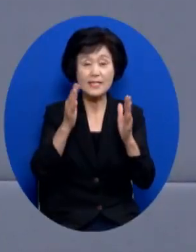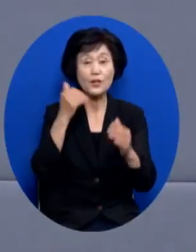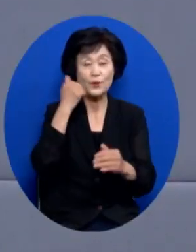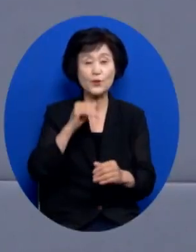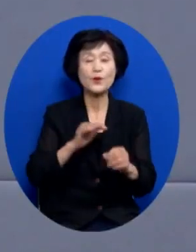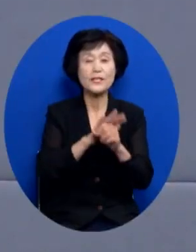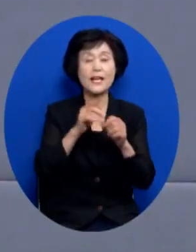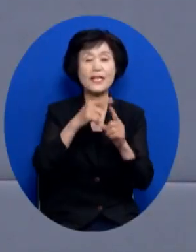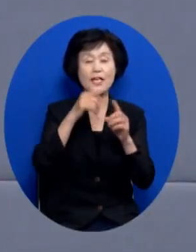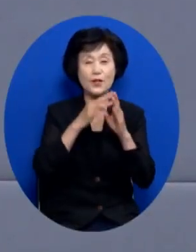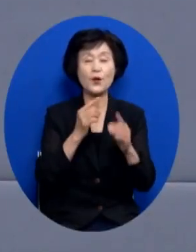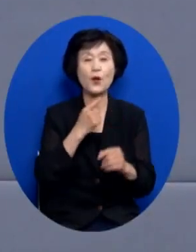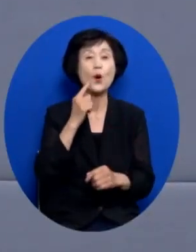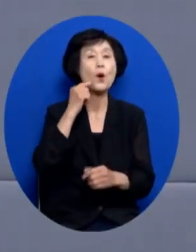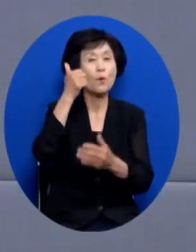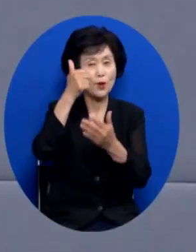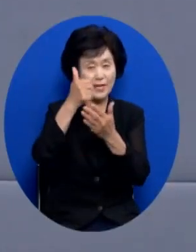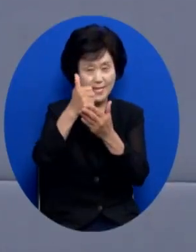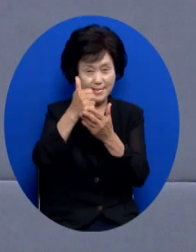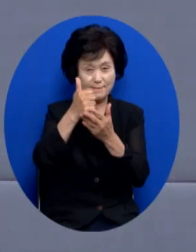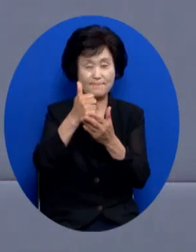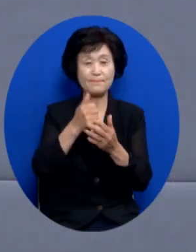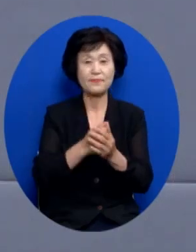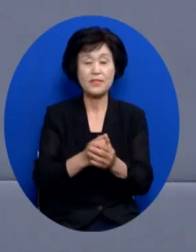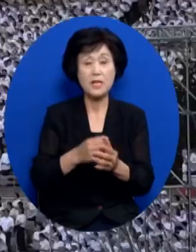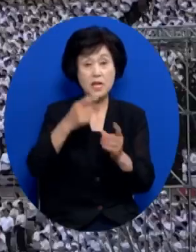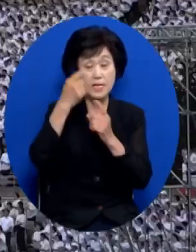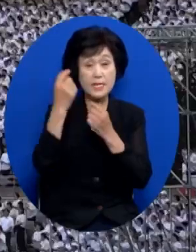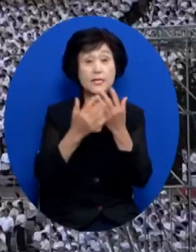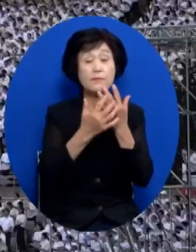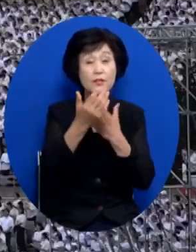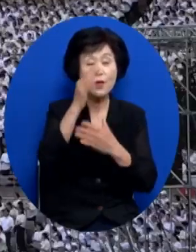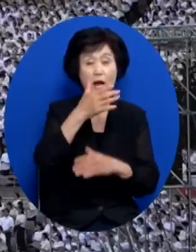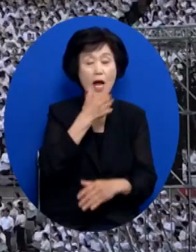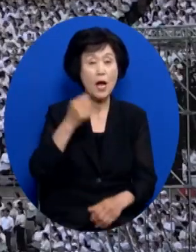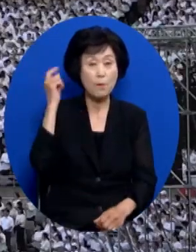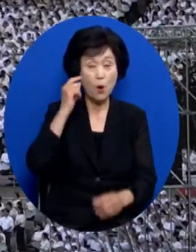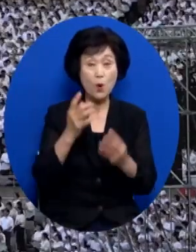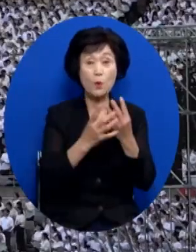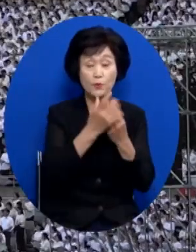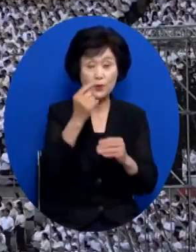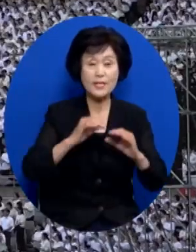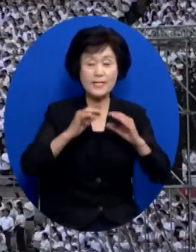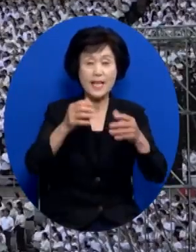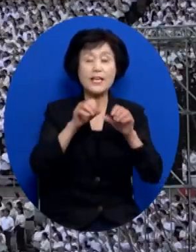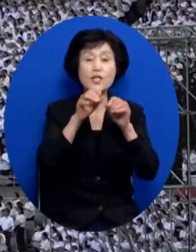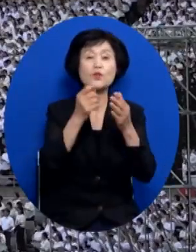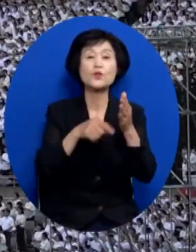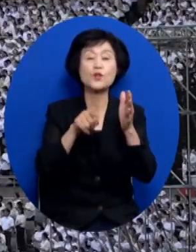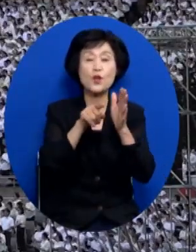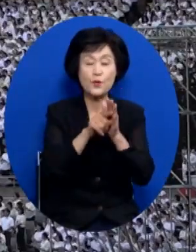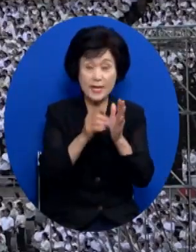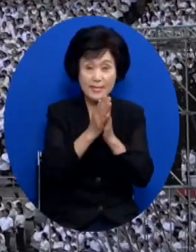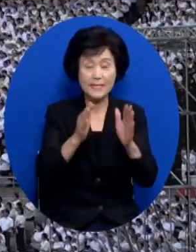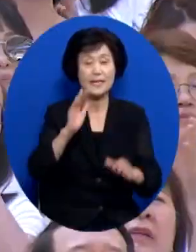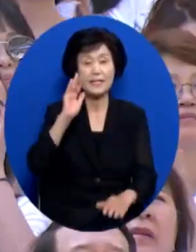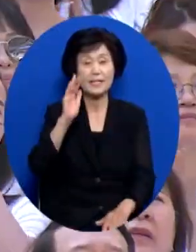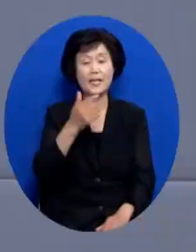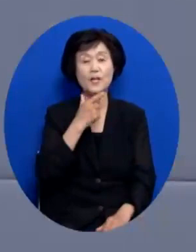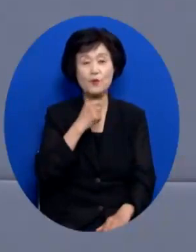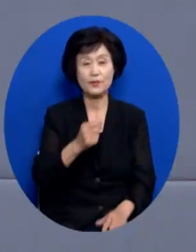교회 오정현 목사가 맡았습니다. 오 목사는 기념대회가 복음 통일, 세계 선교를 위한 새로운 시발점이 되길